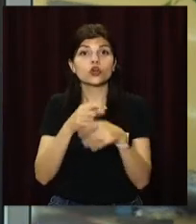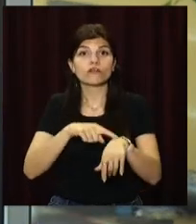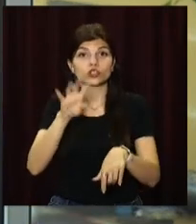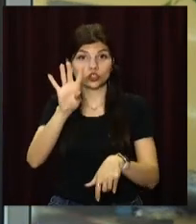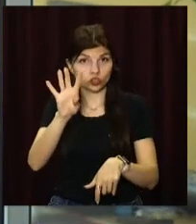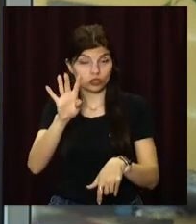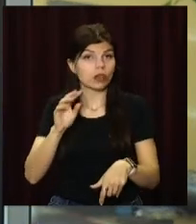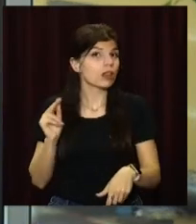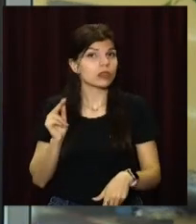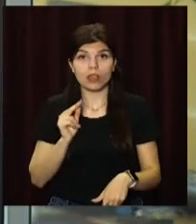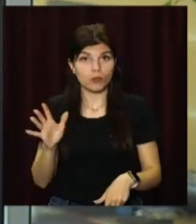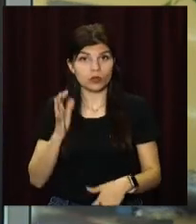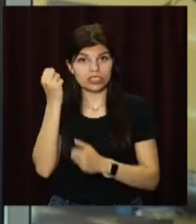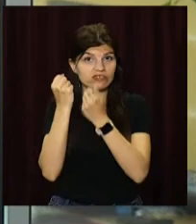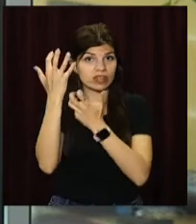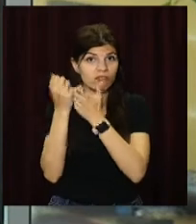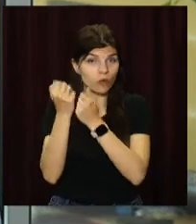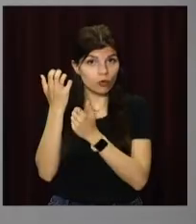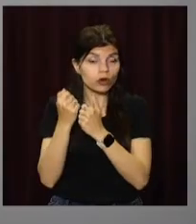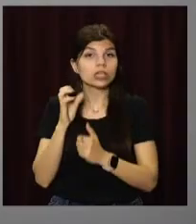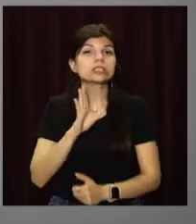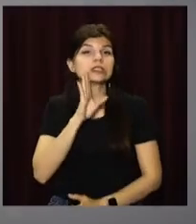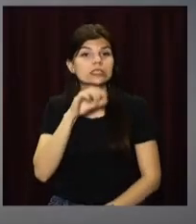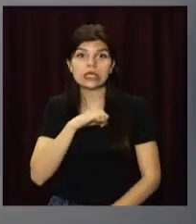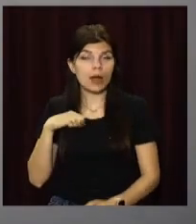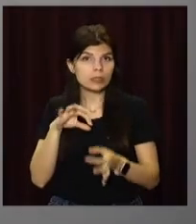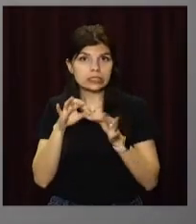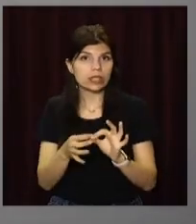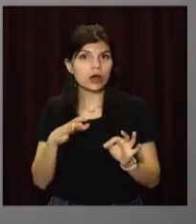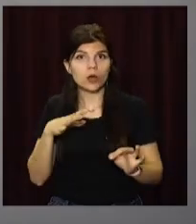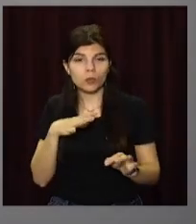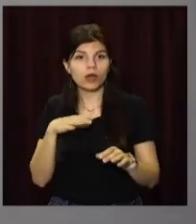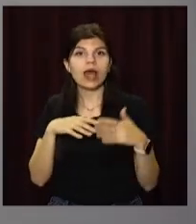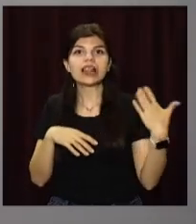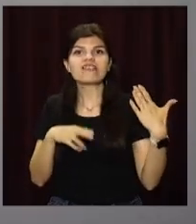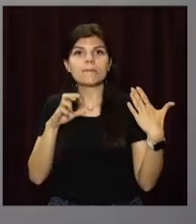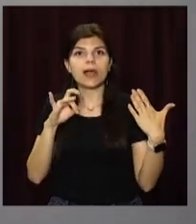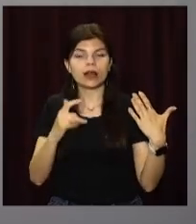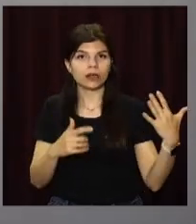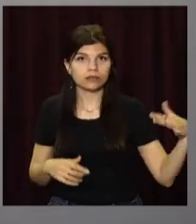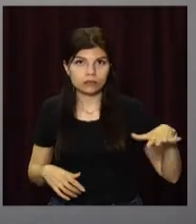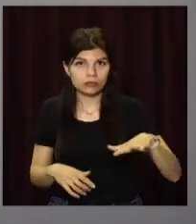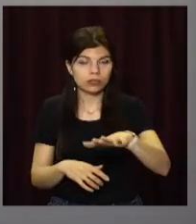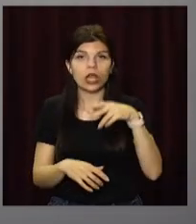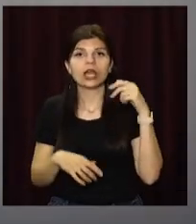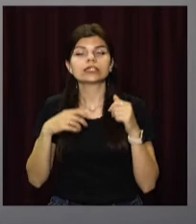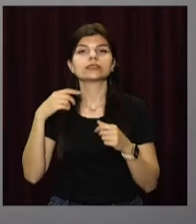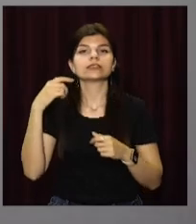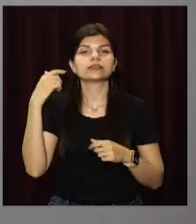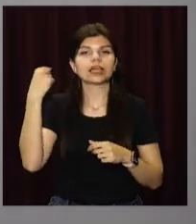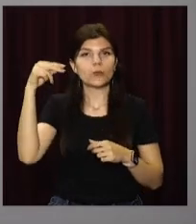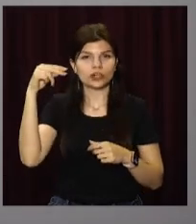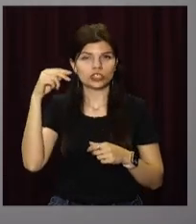години не працюватимуть світлофори. Зранку найскладніше було рухатися лівим берегом, Запорізьким шосе